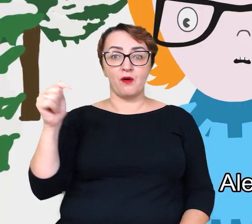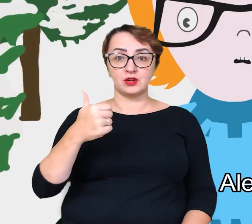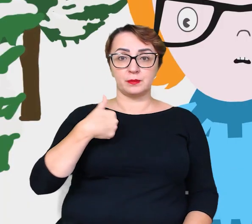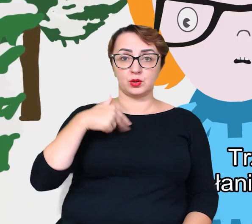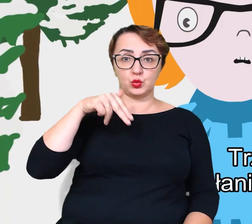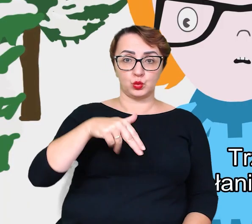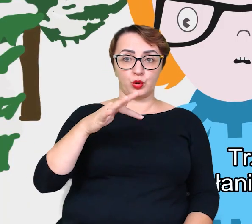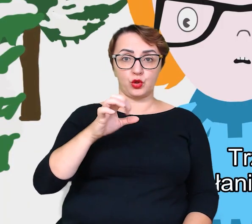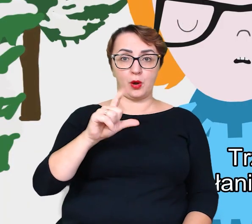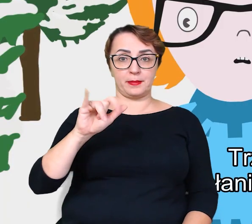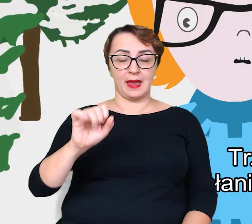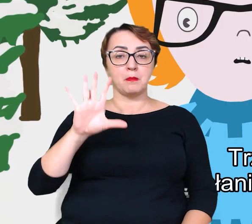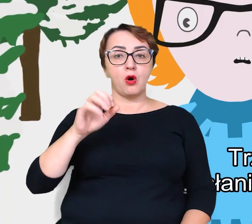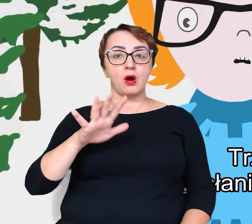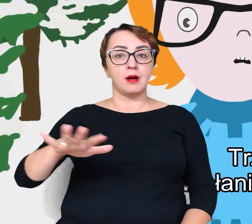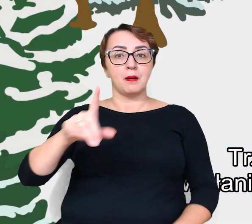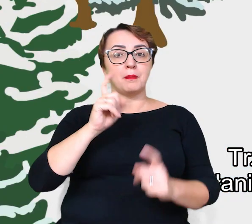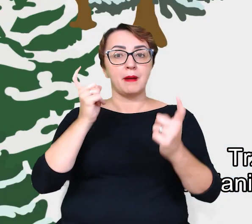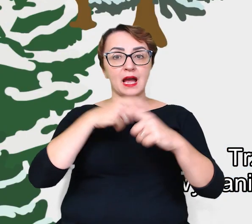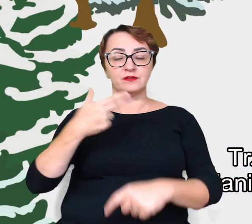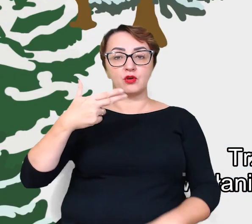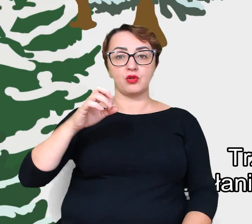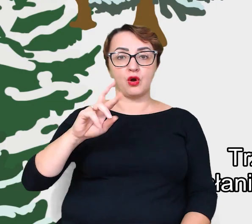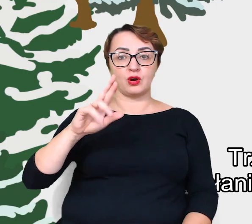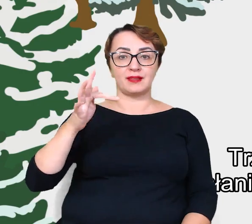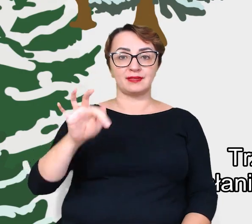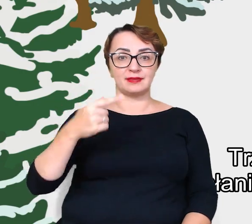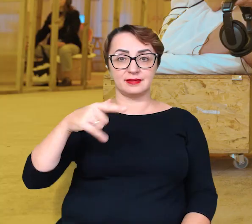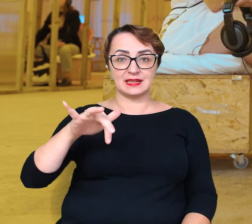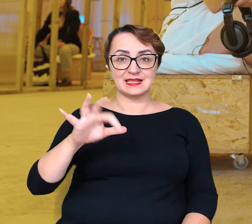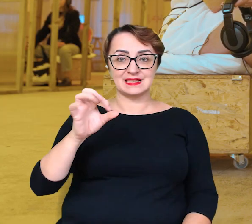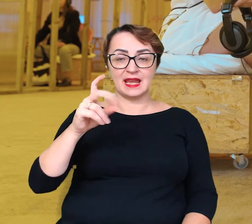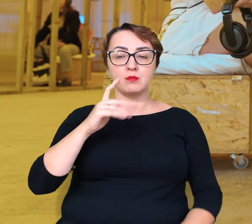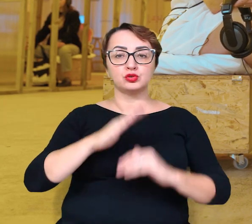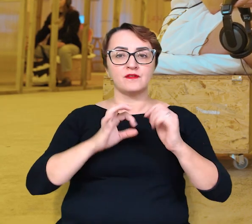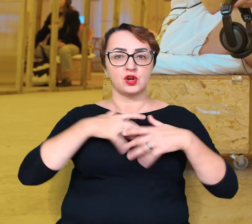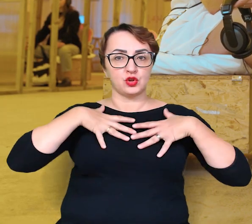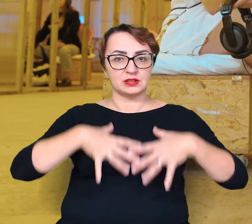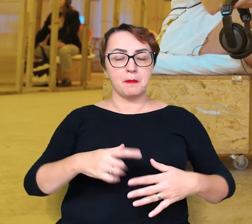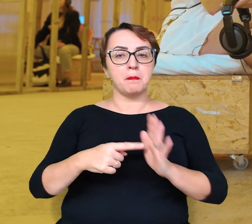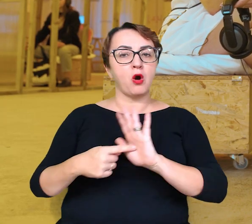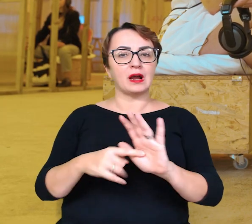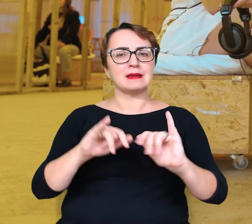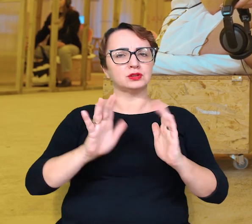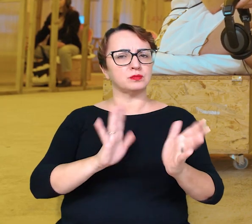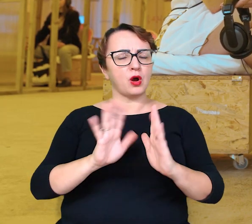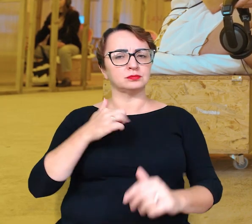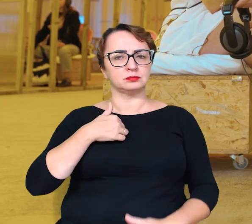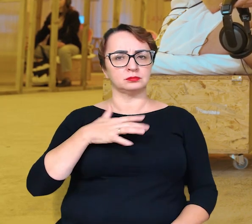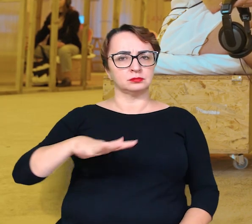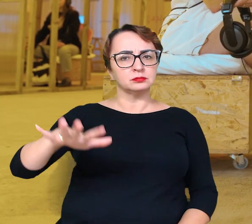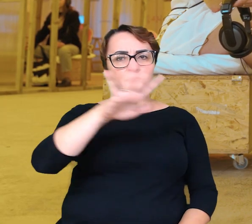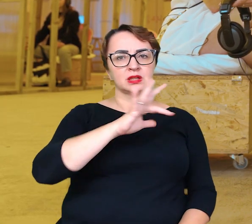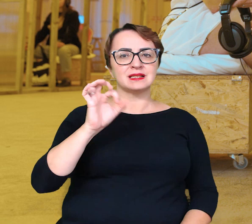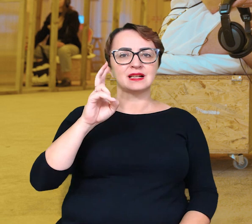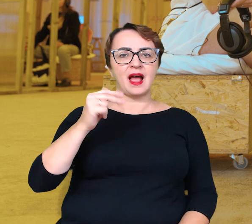kraje nordyckie od wielu lat budują swoją też tożsamość, pokazującą, w jaki sposób Skandynawia jest takim idealnym